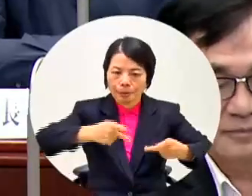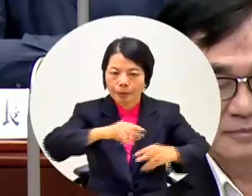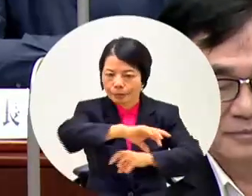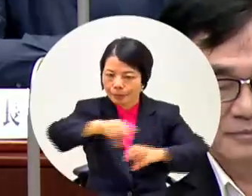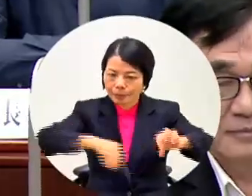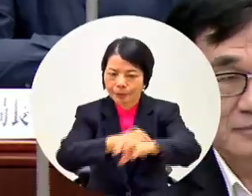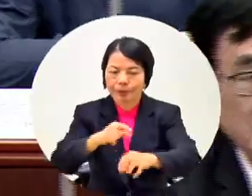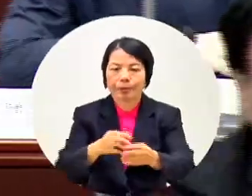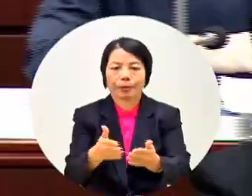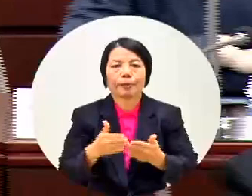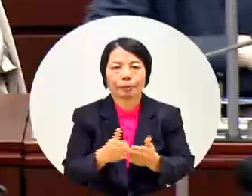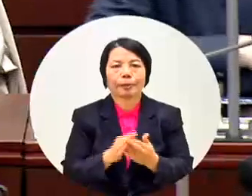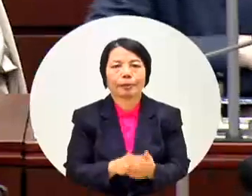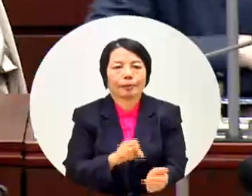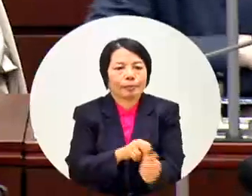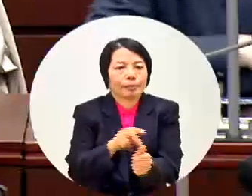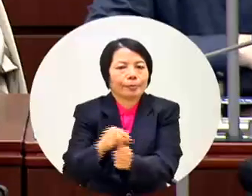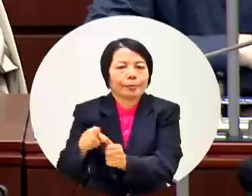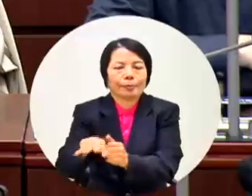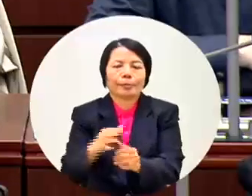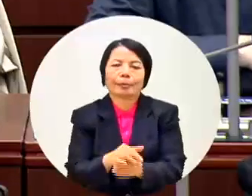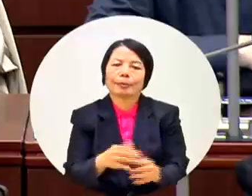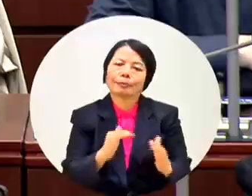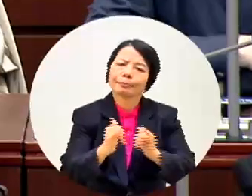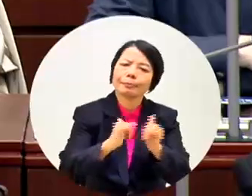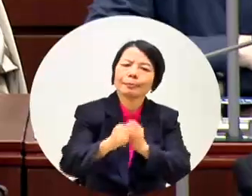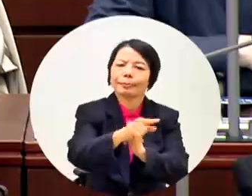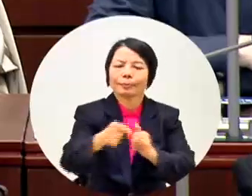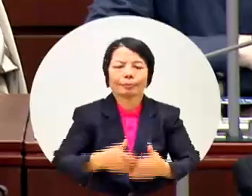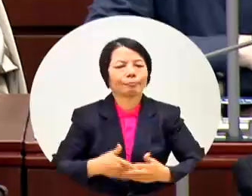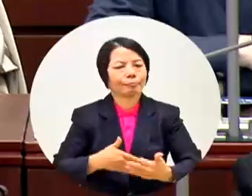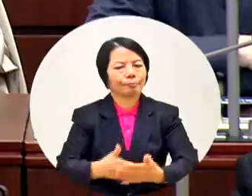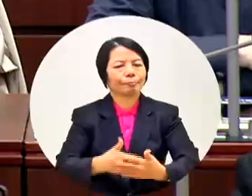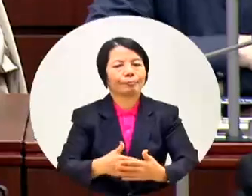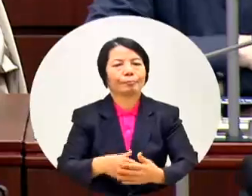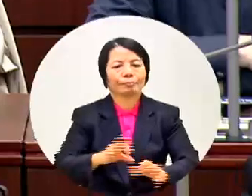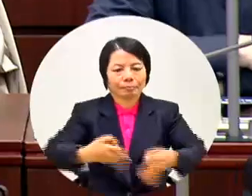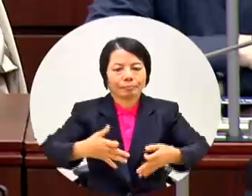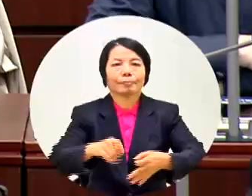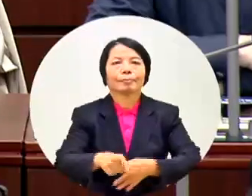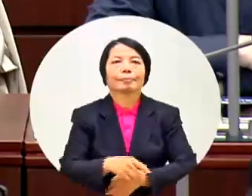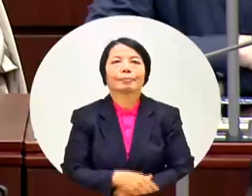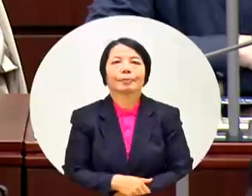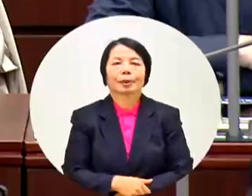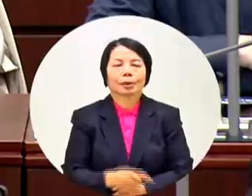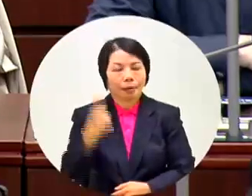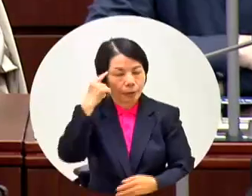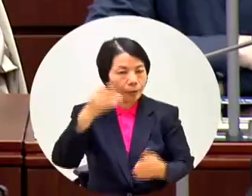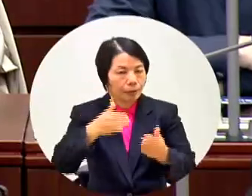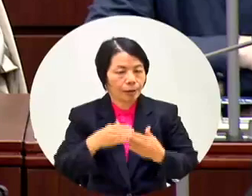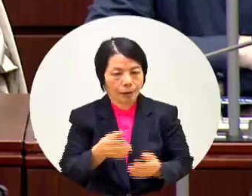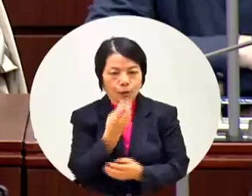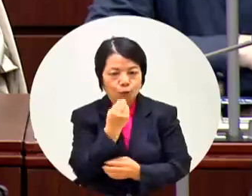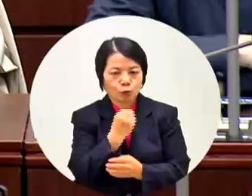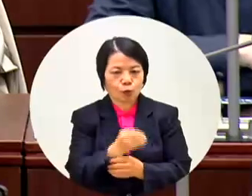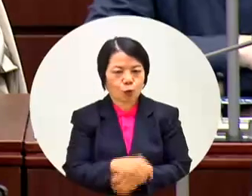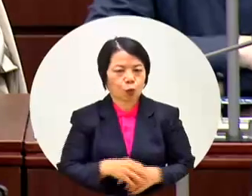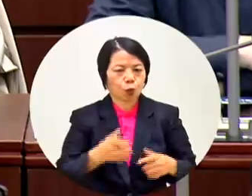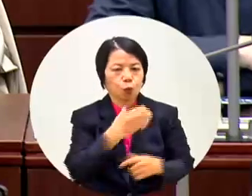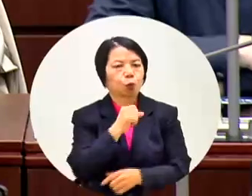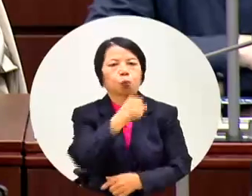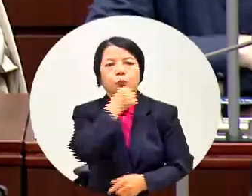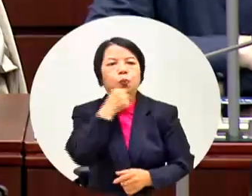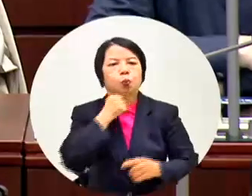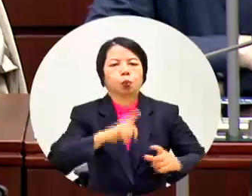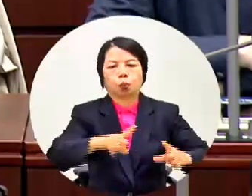济。可是想要吃满汉全席、大鱼大肉，一定要靠产业。那爱情产业，